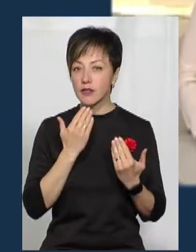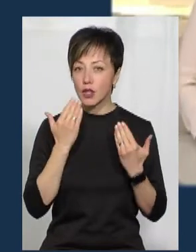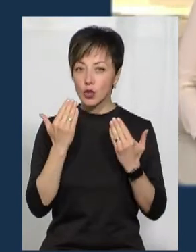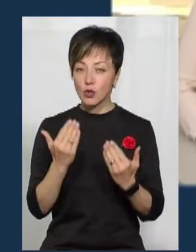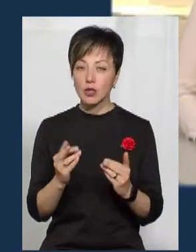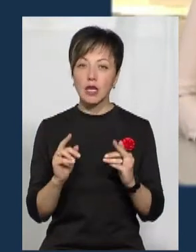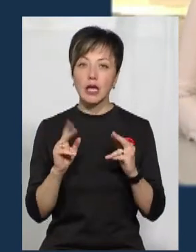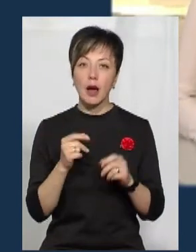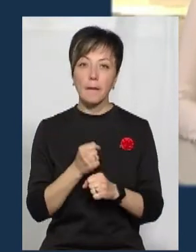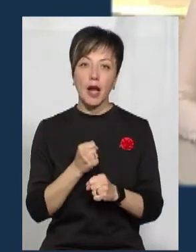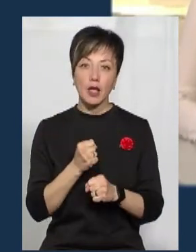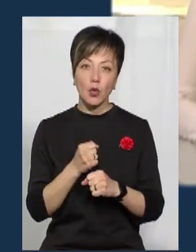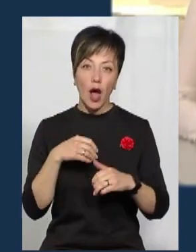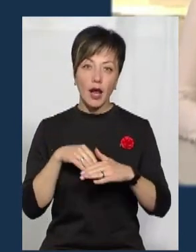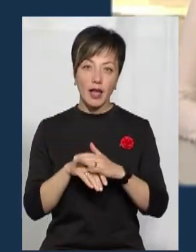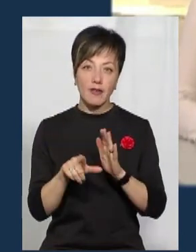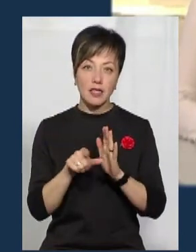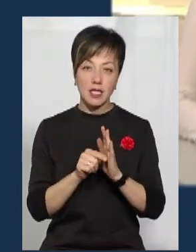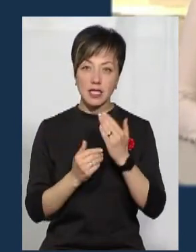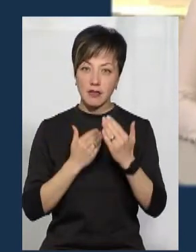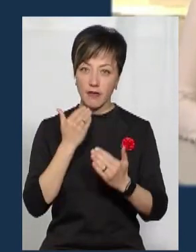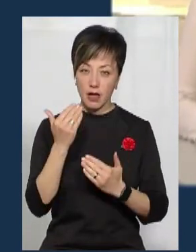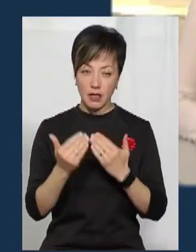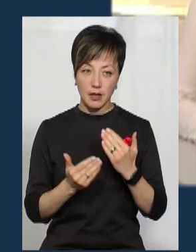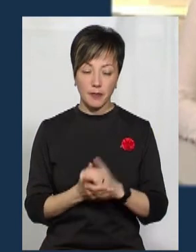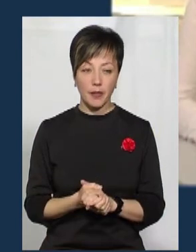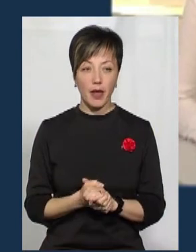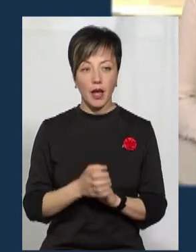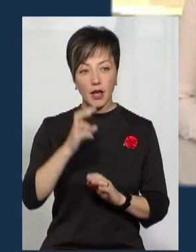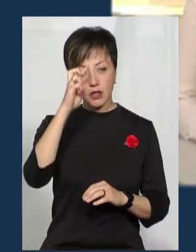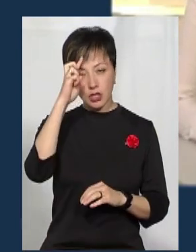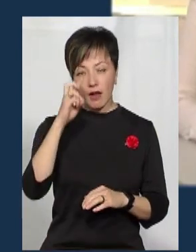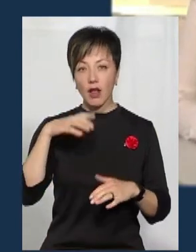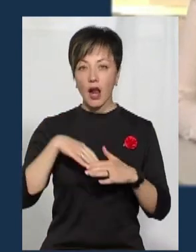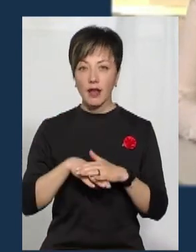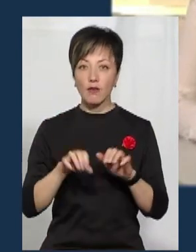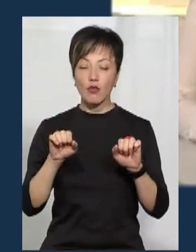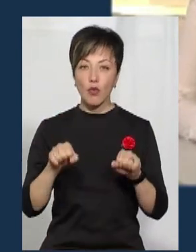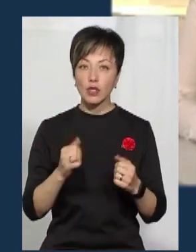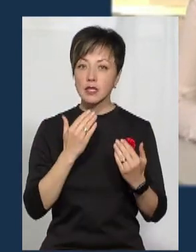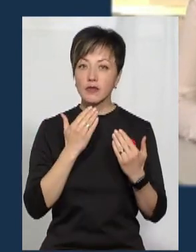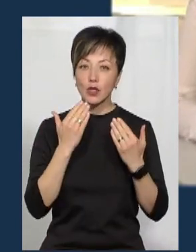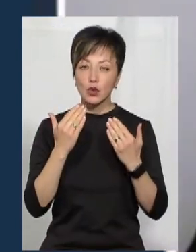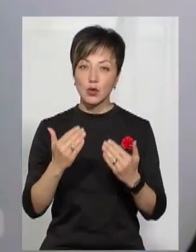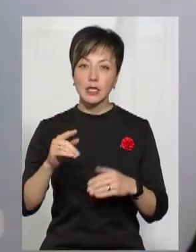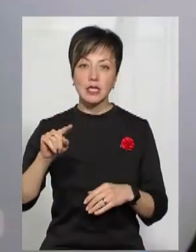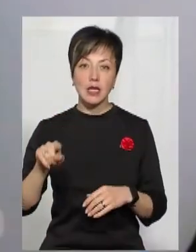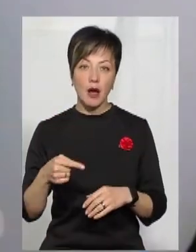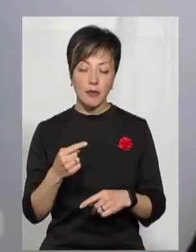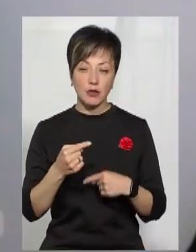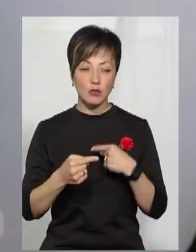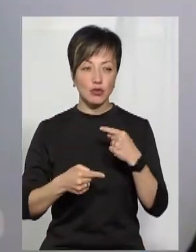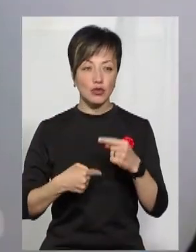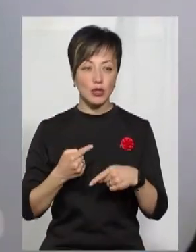архів зі зверненнями? Ну, до Державного архіву можна звернутися запитом, зокрема, і